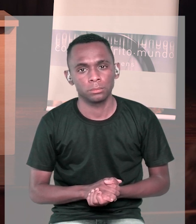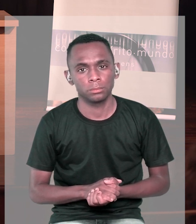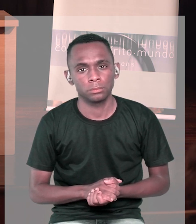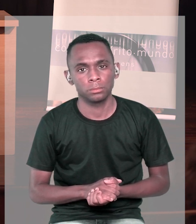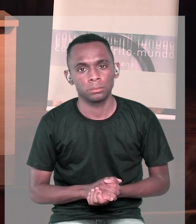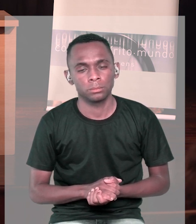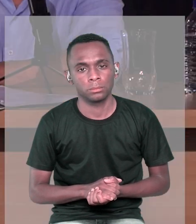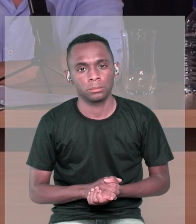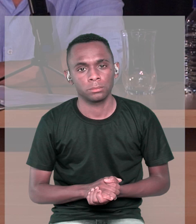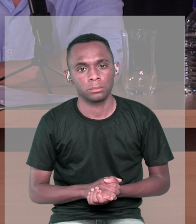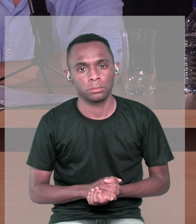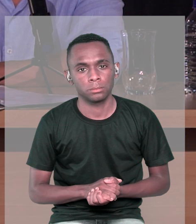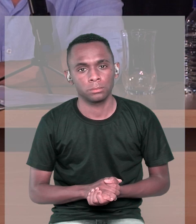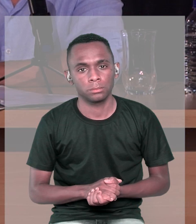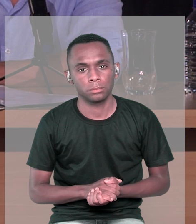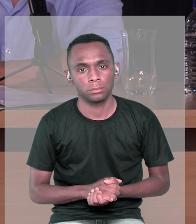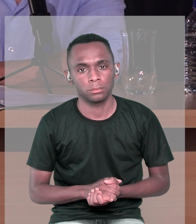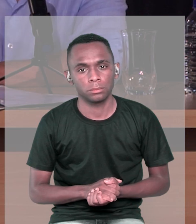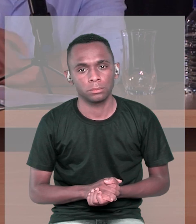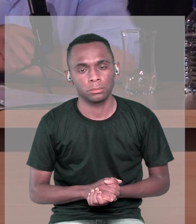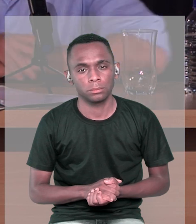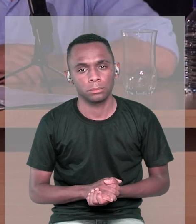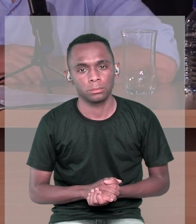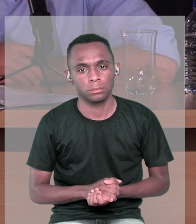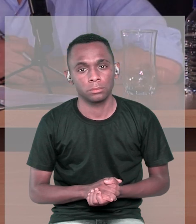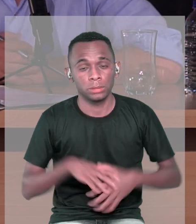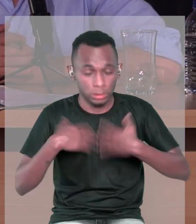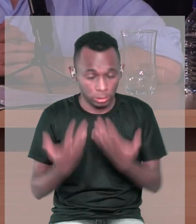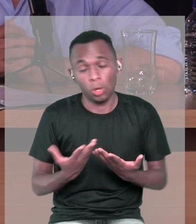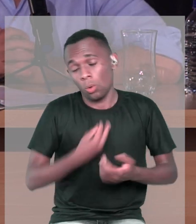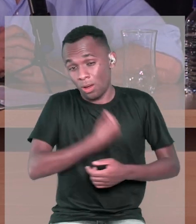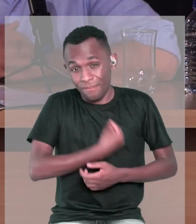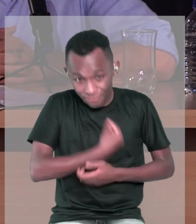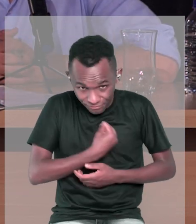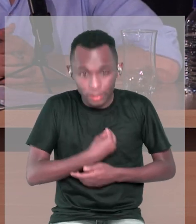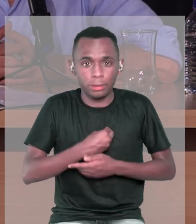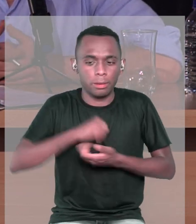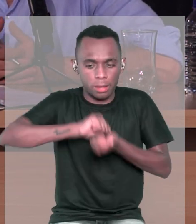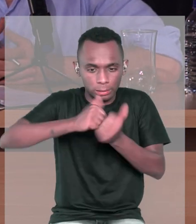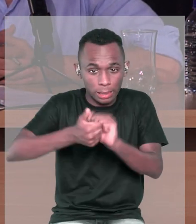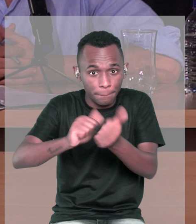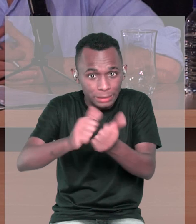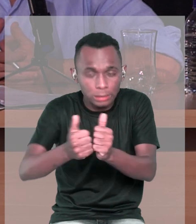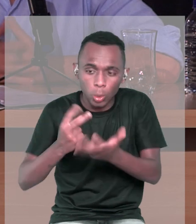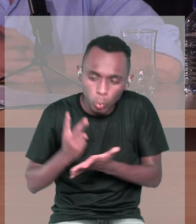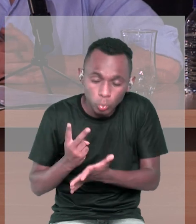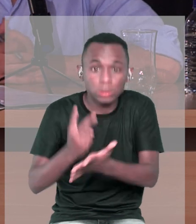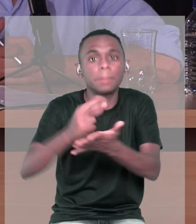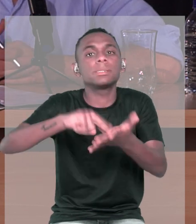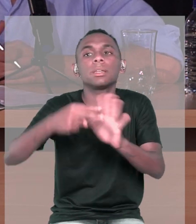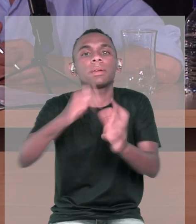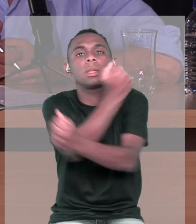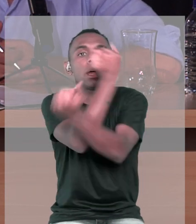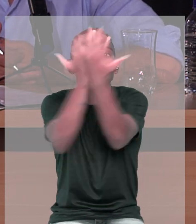une vie ensemble, une symbiose. Viver em simbiose, então, é o ser vivo se apropriando